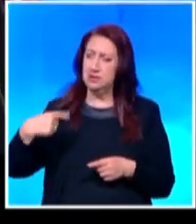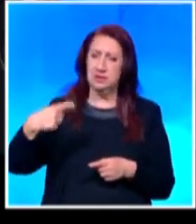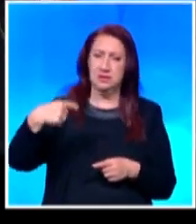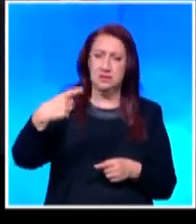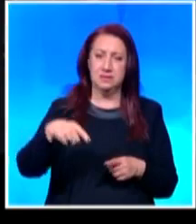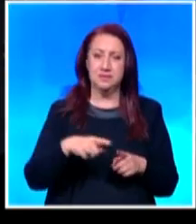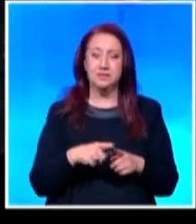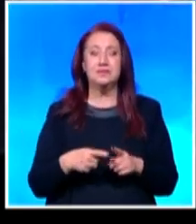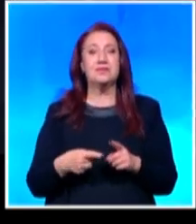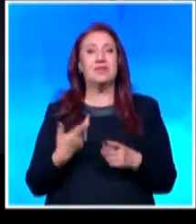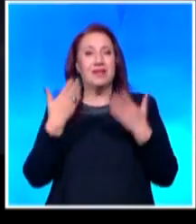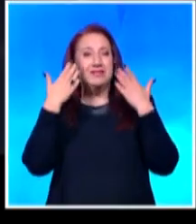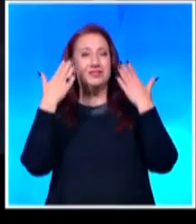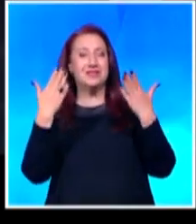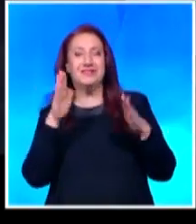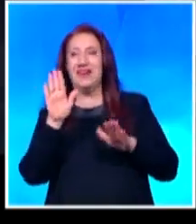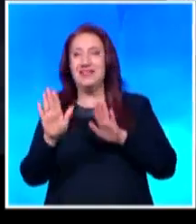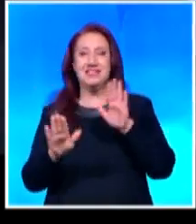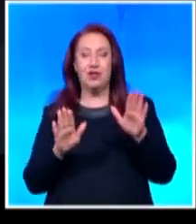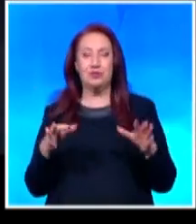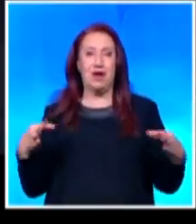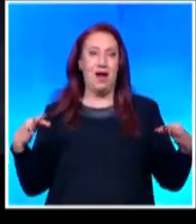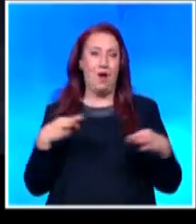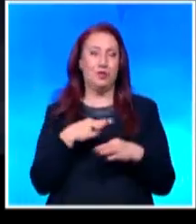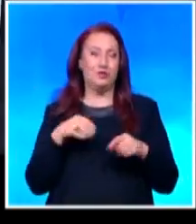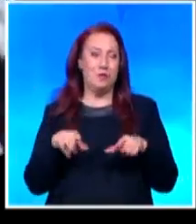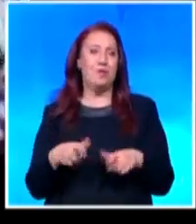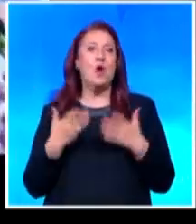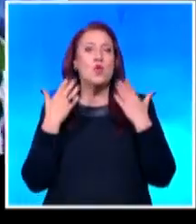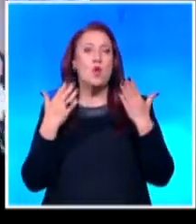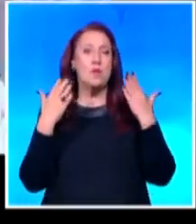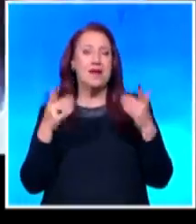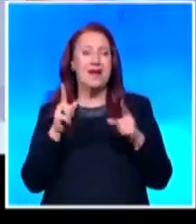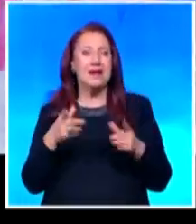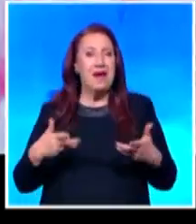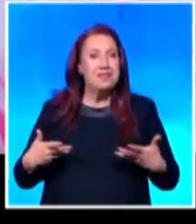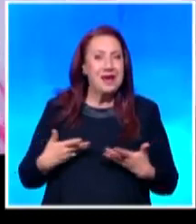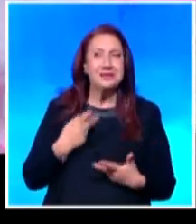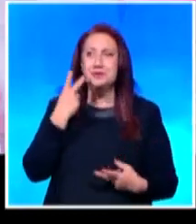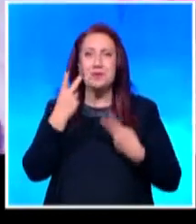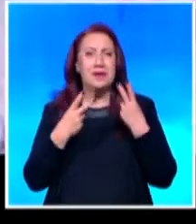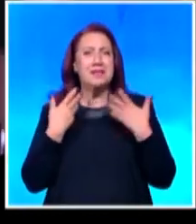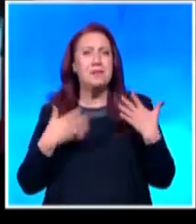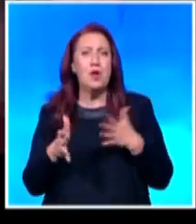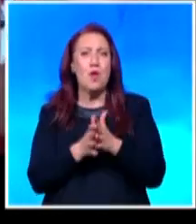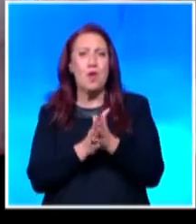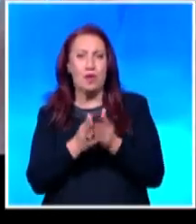отбелязва с изложба от костюми юбилея на един от най-коментираните и гледани сериали в света.